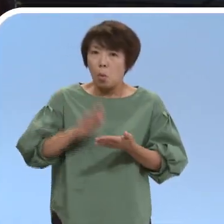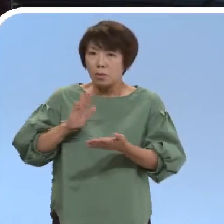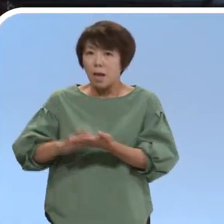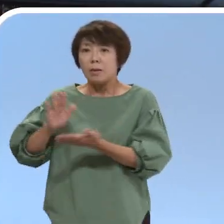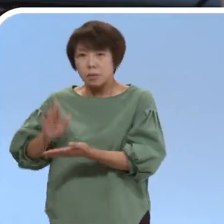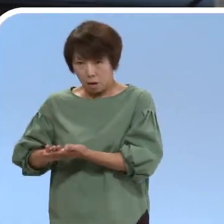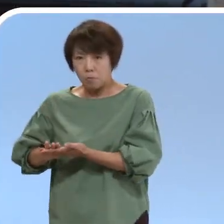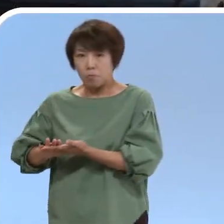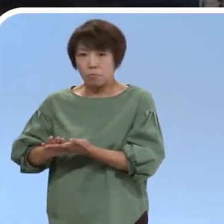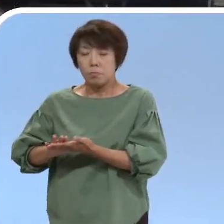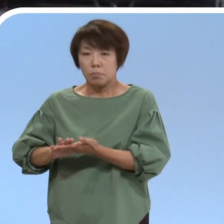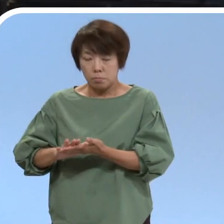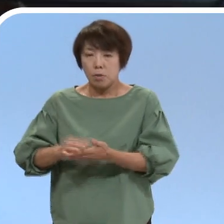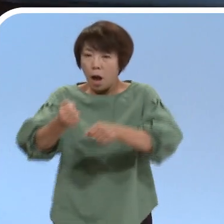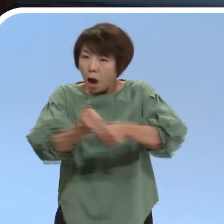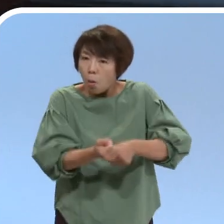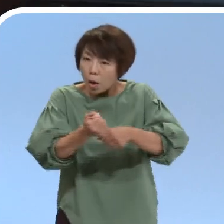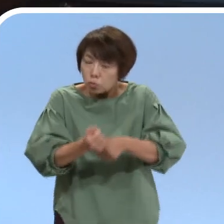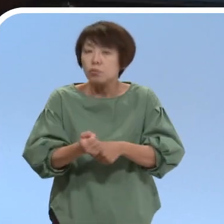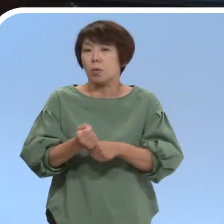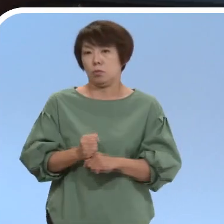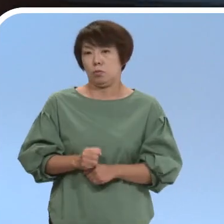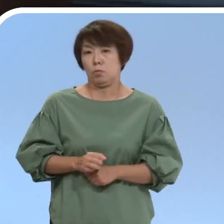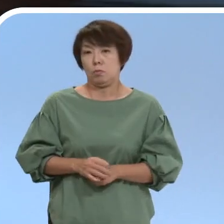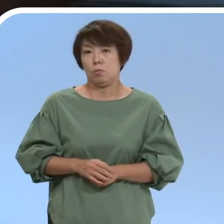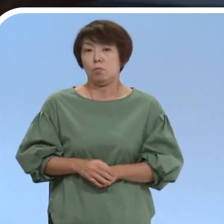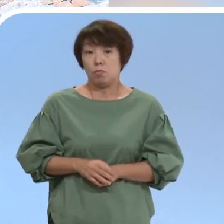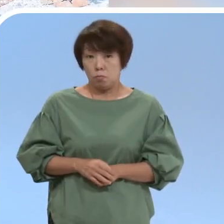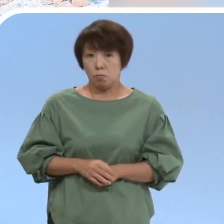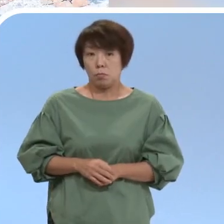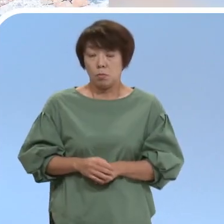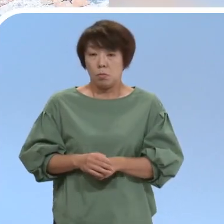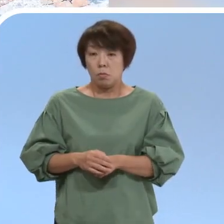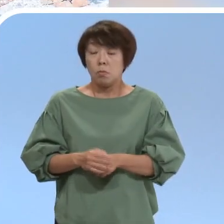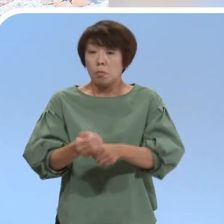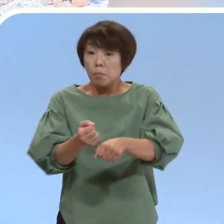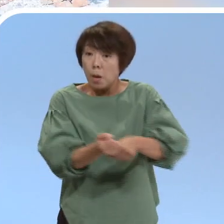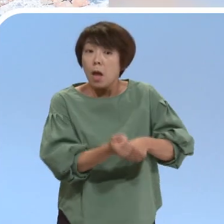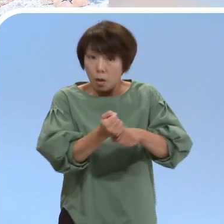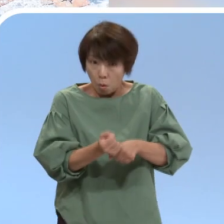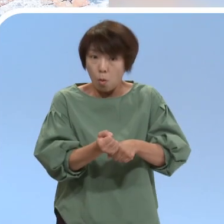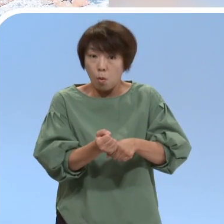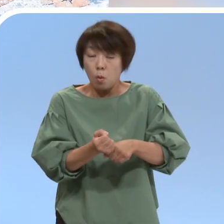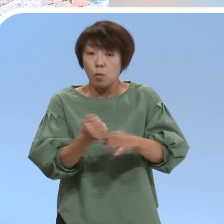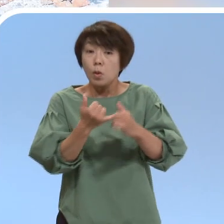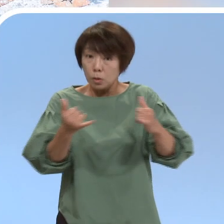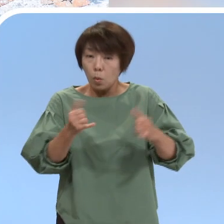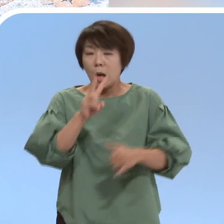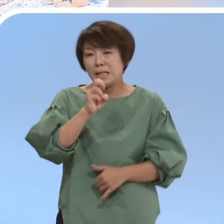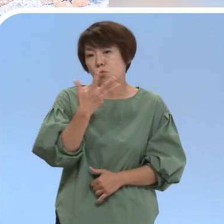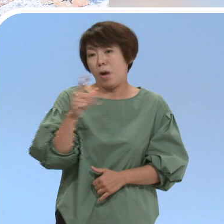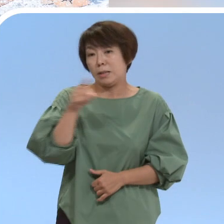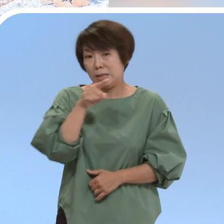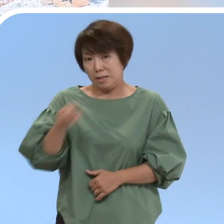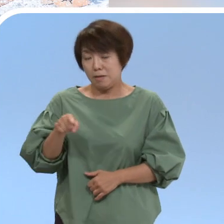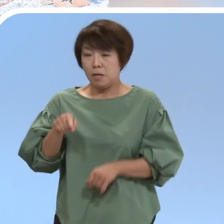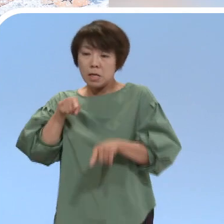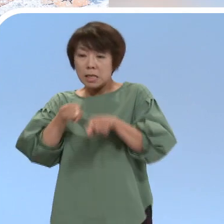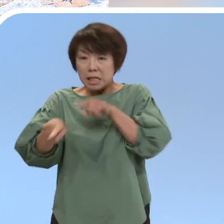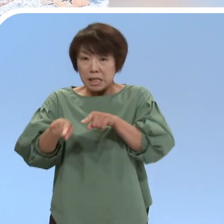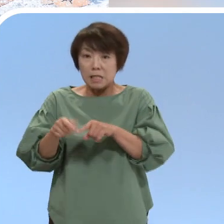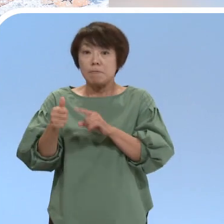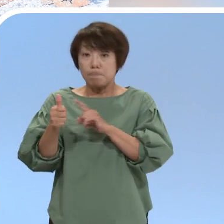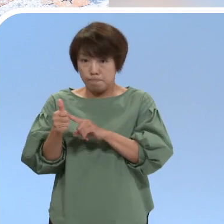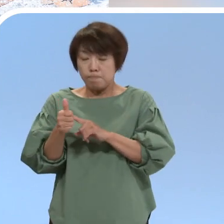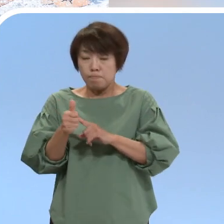で、みんなで息を合わせて漕ぐという形になります。 ペーロンには漕ぎ手が28人、